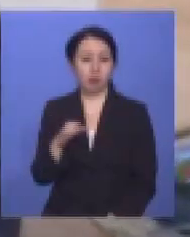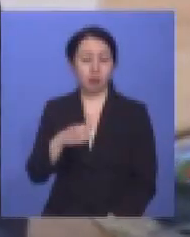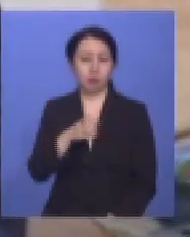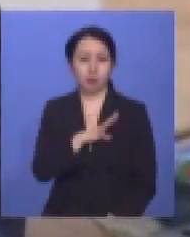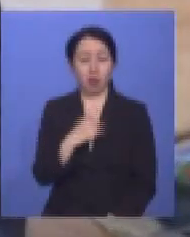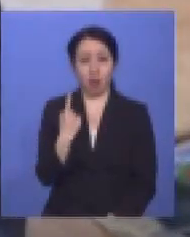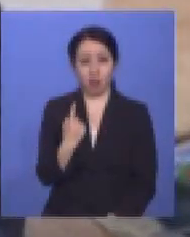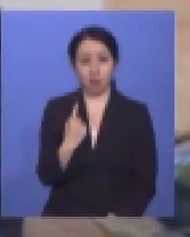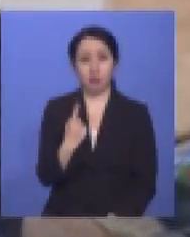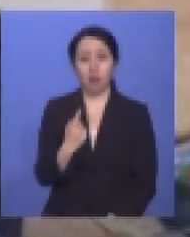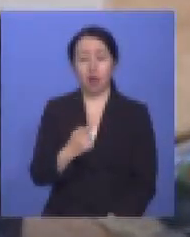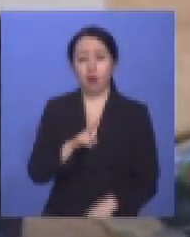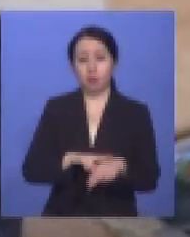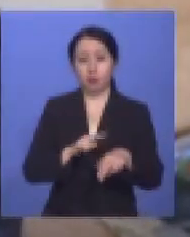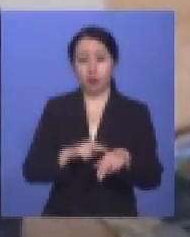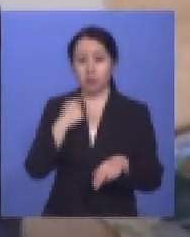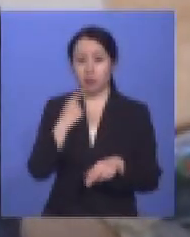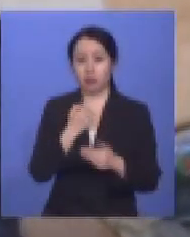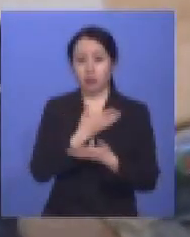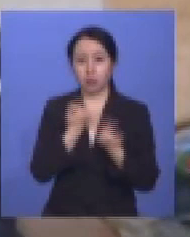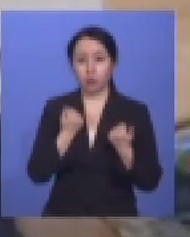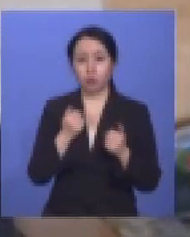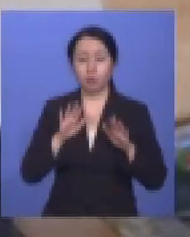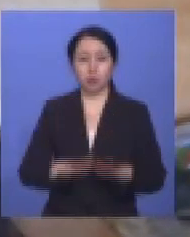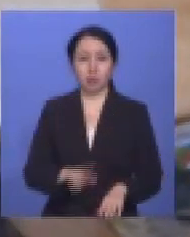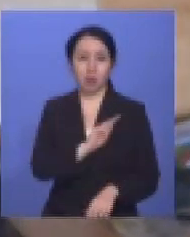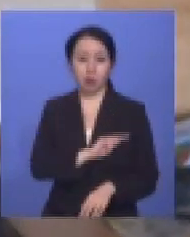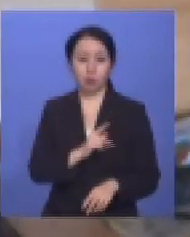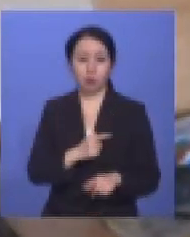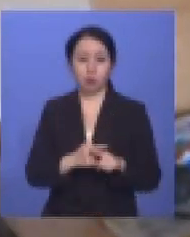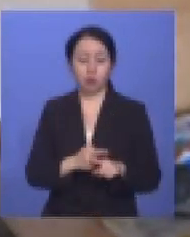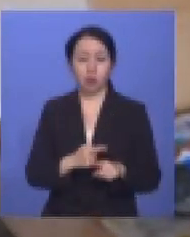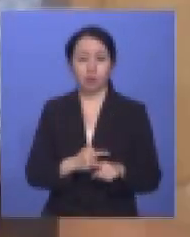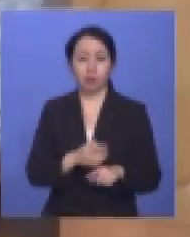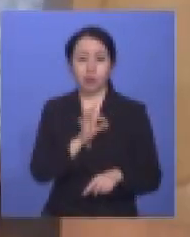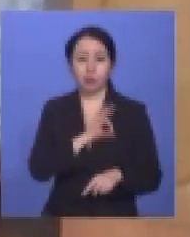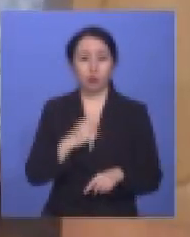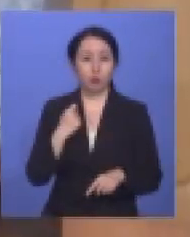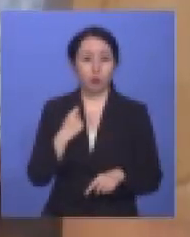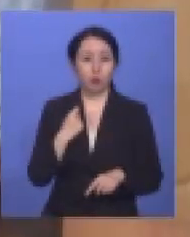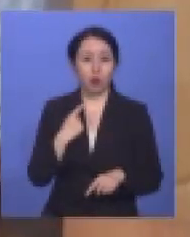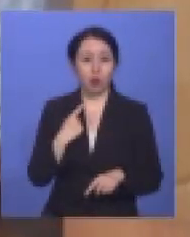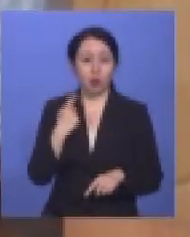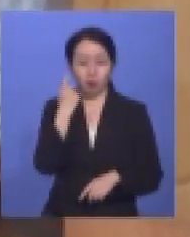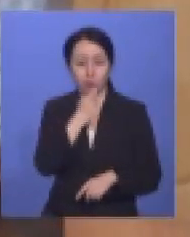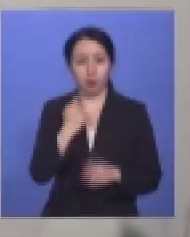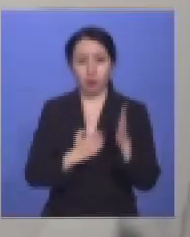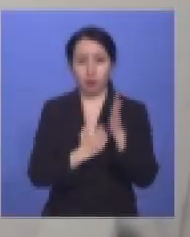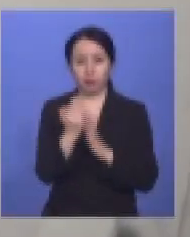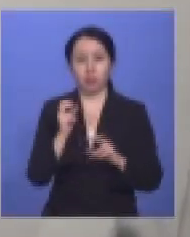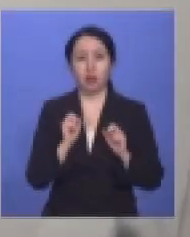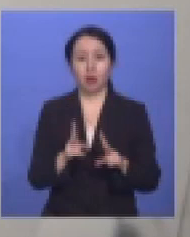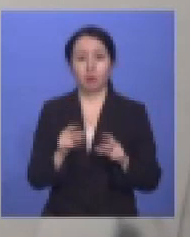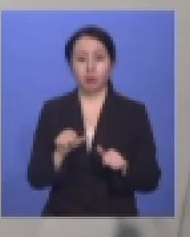Стражи правопорядка отмечают, люди, не имеющие постоянного места работы и склонные к злоупотреблению спиртным, находятся в зоне повышенного риска.